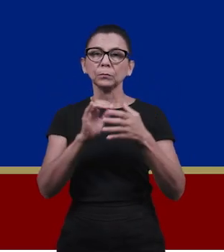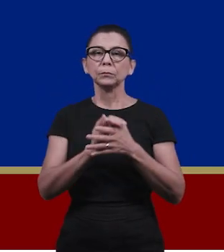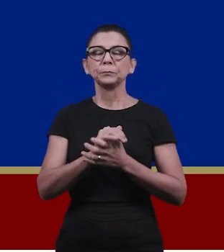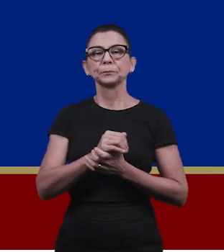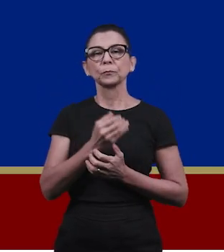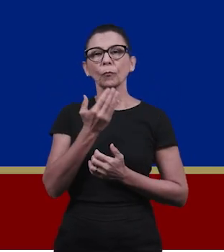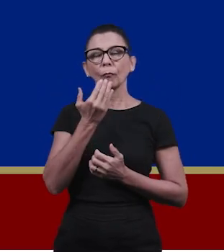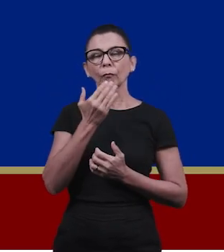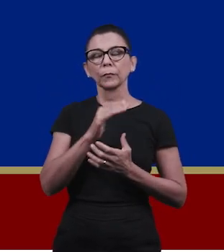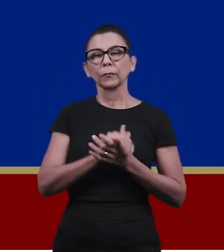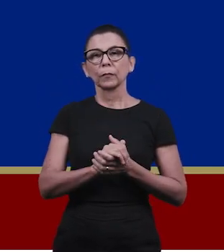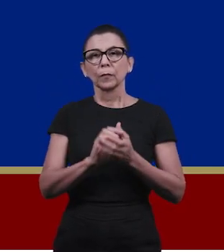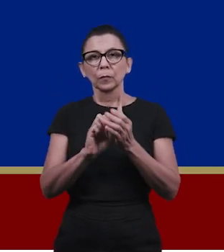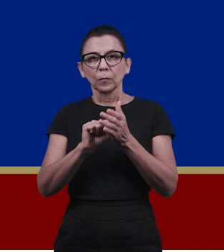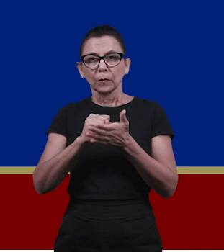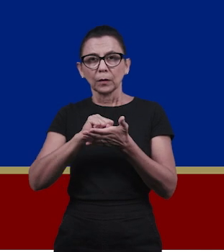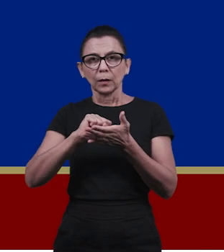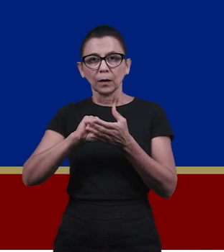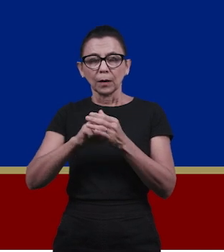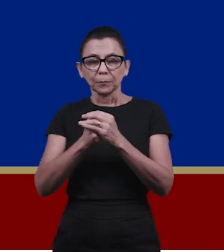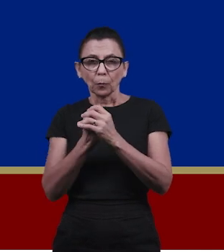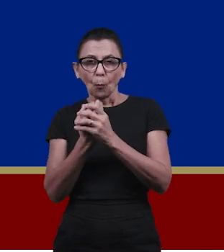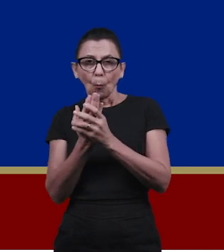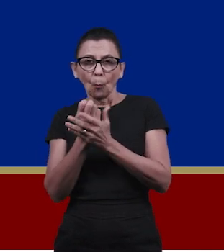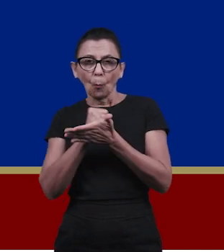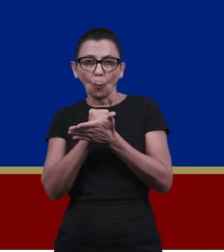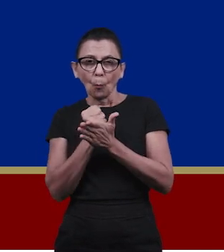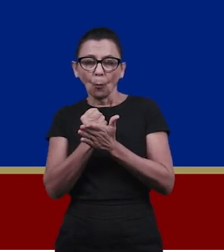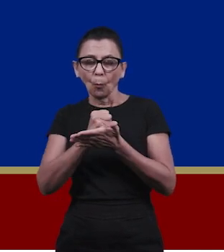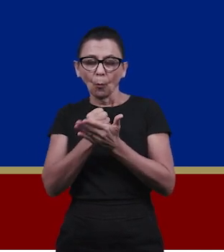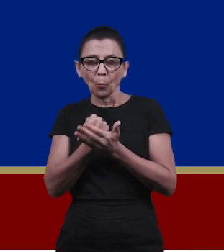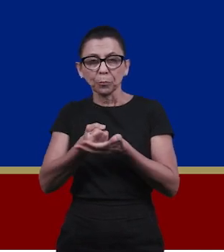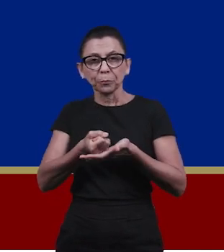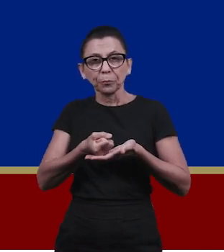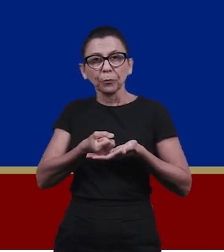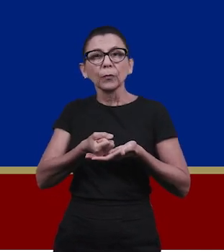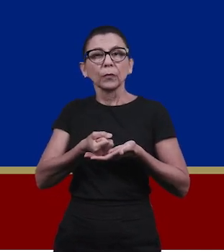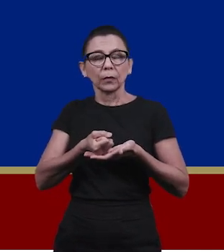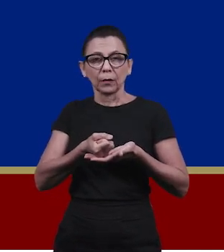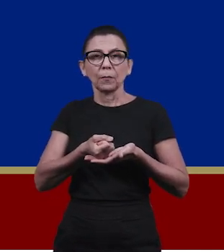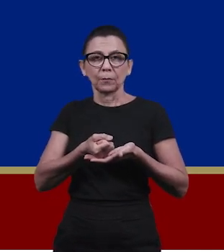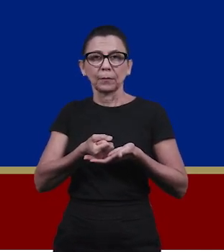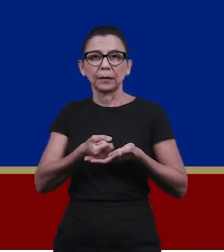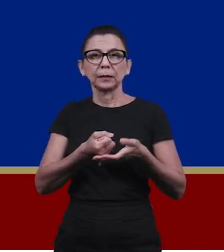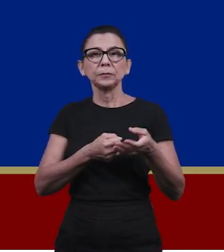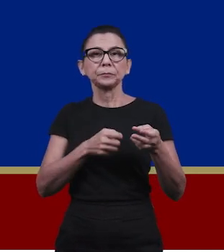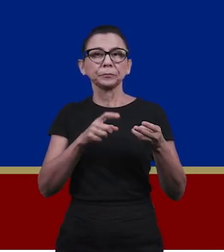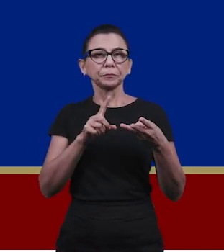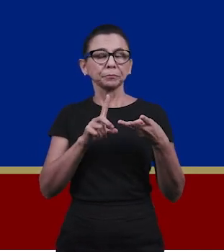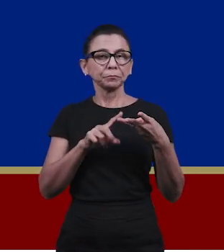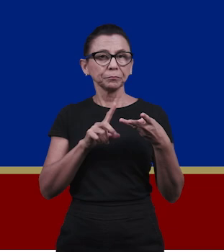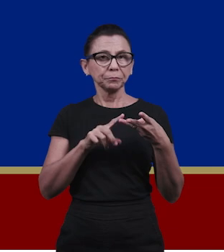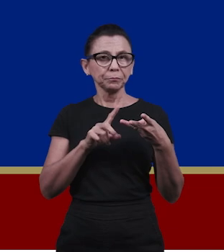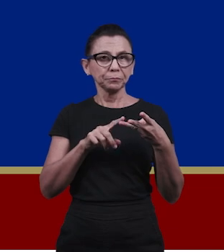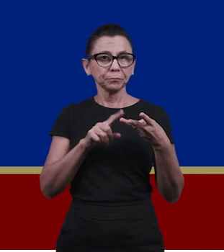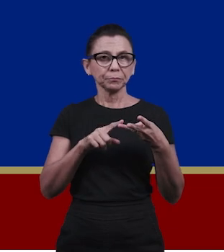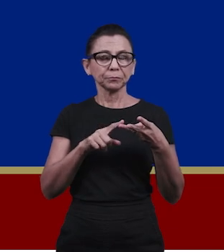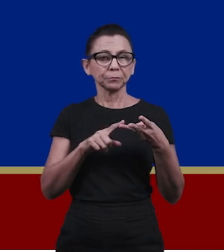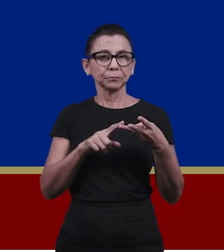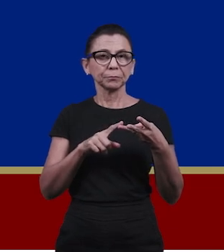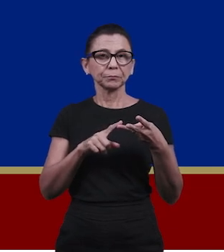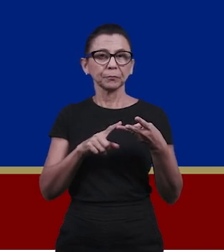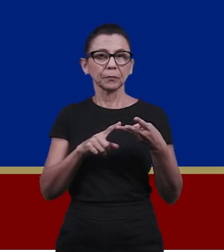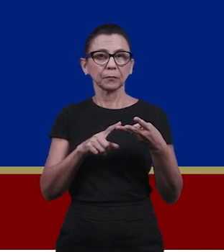горькие травы. И хлеб, пресный